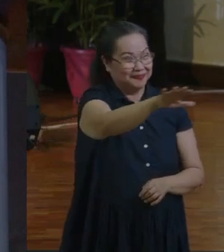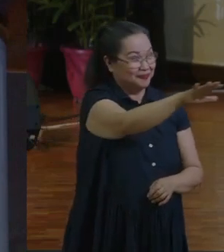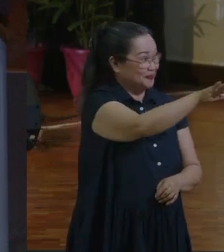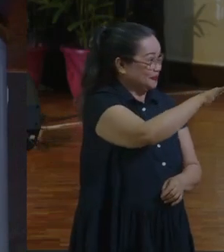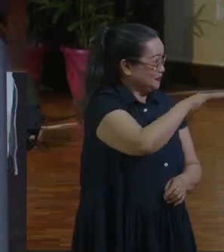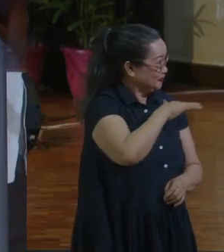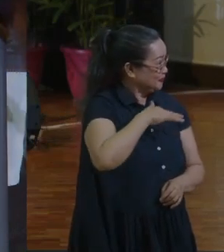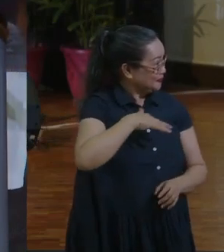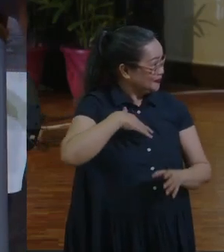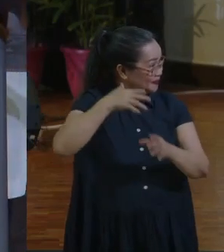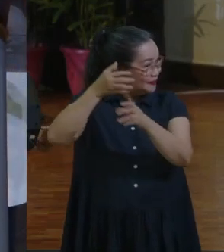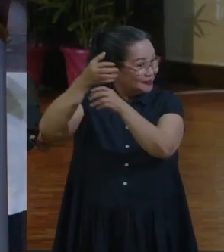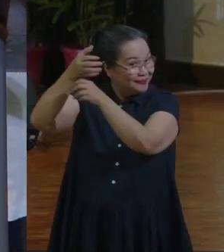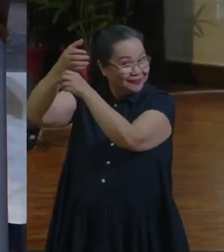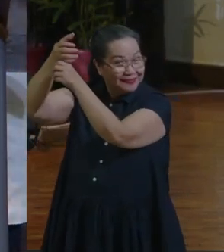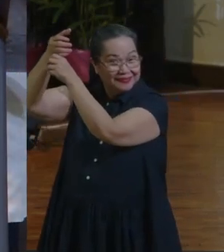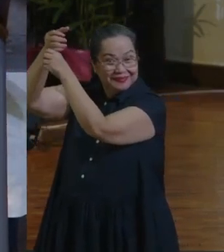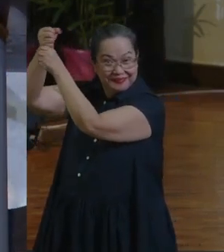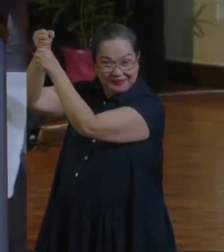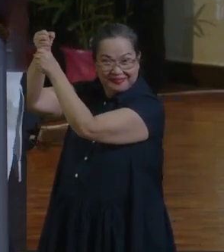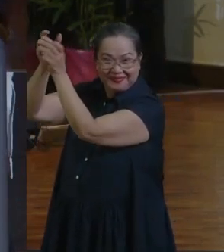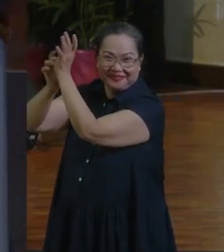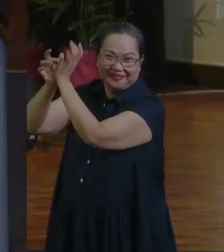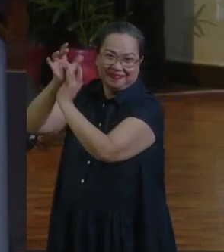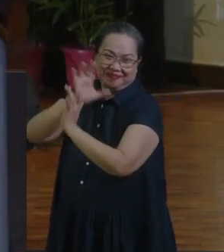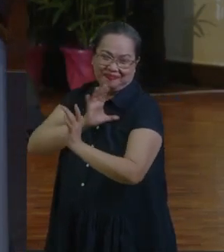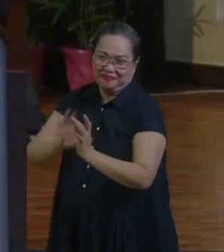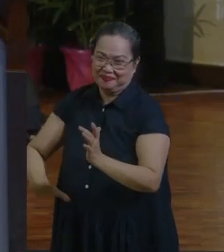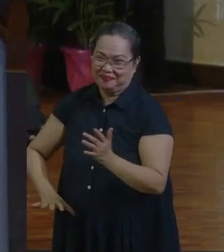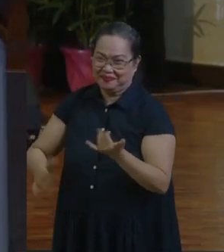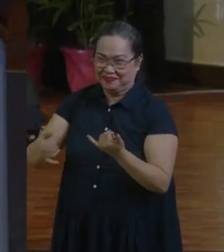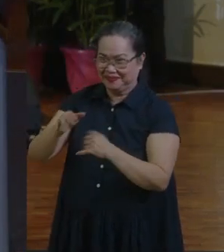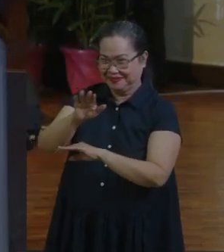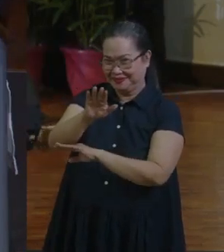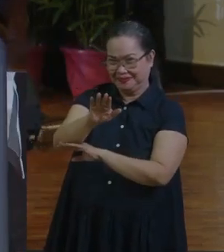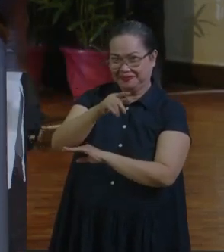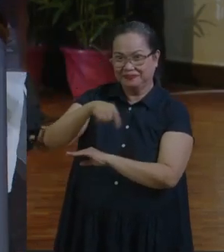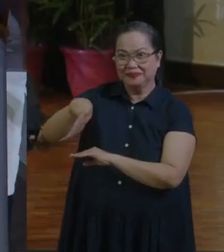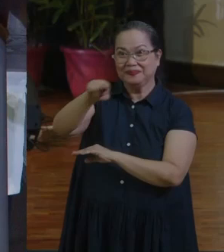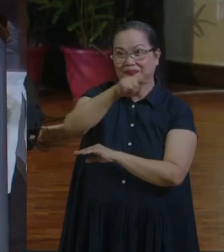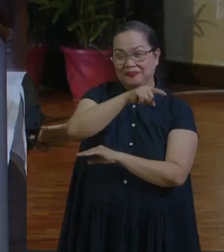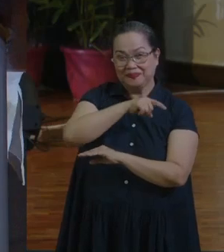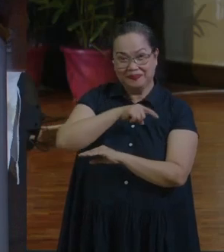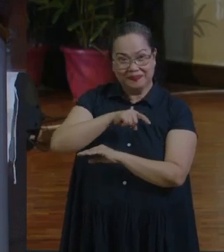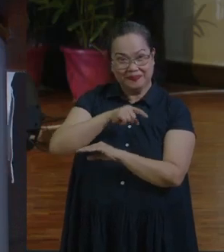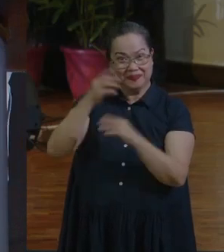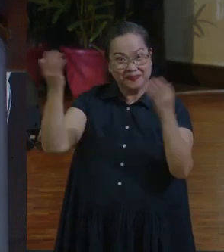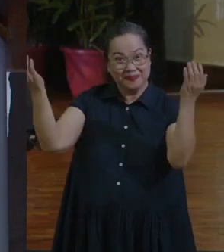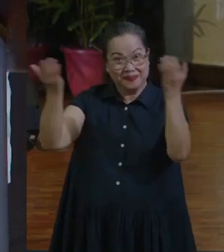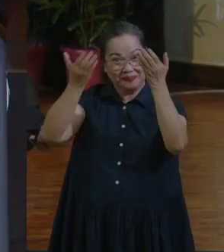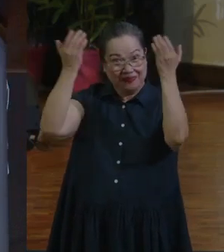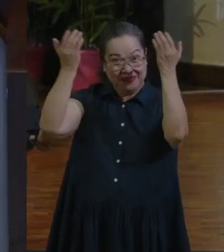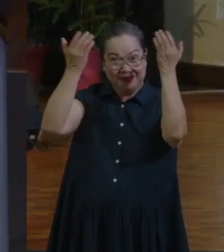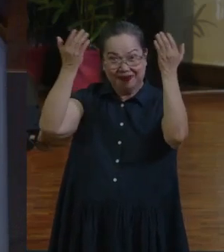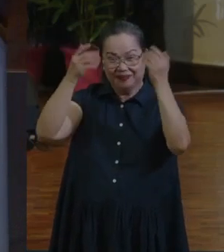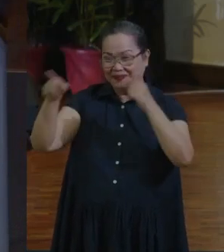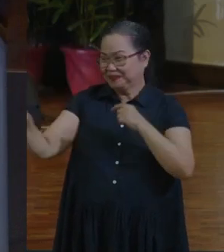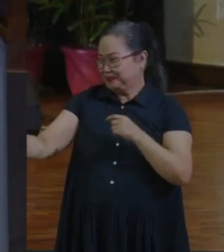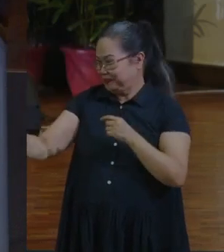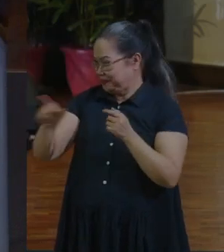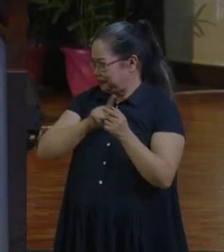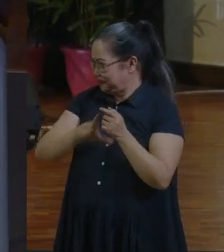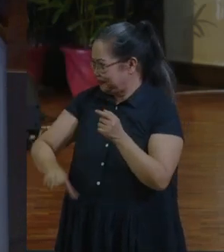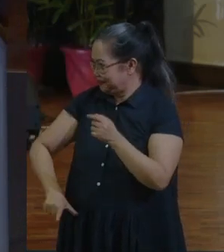na kakapit kay Kristo Jesus. Sa hapong ito, mga kapatid, tayo ay magdiriwang ng Lord's